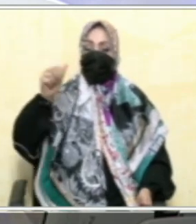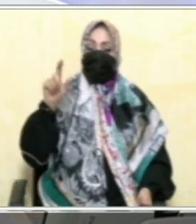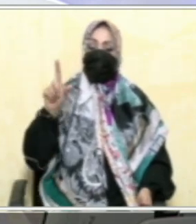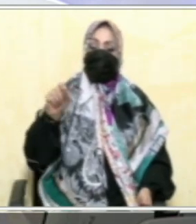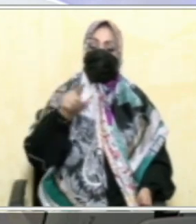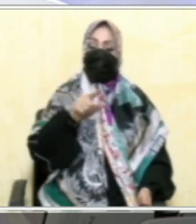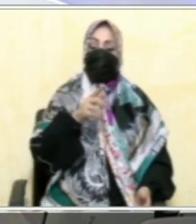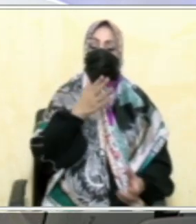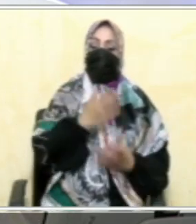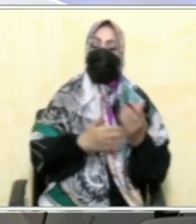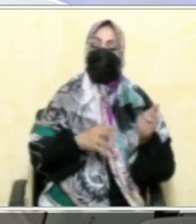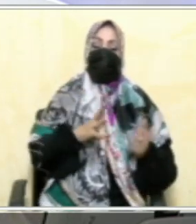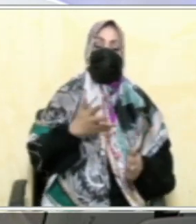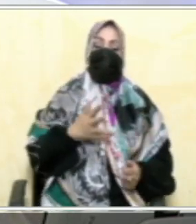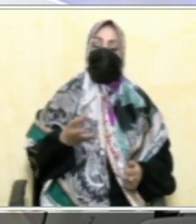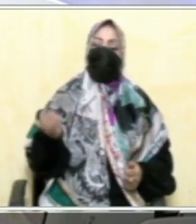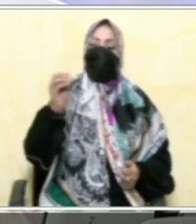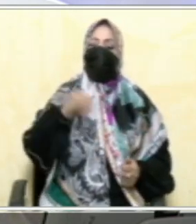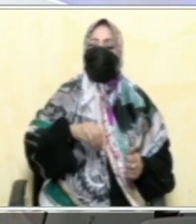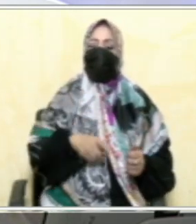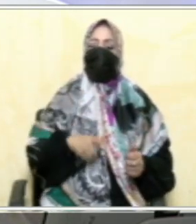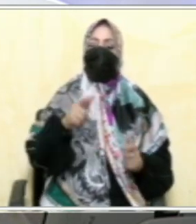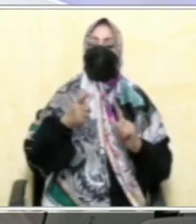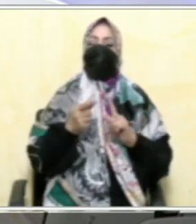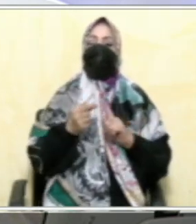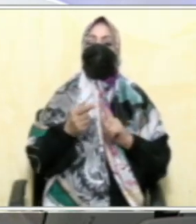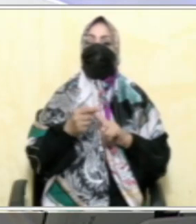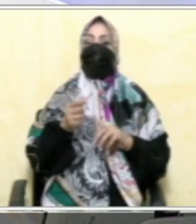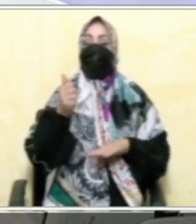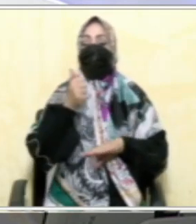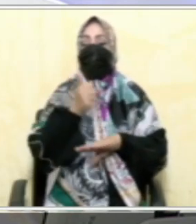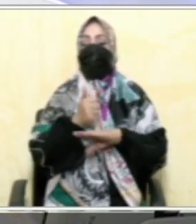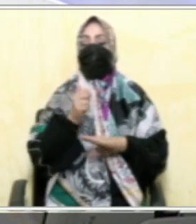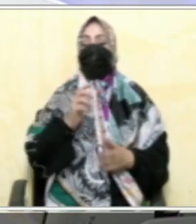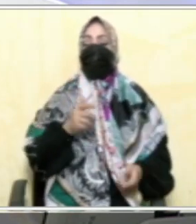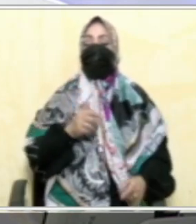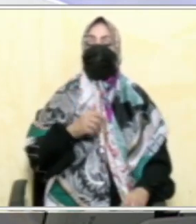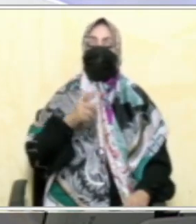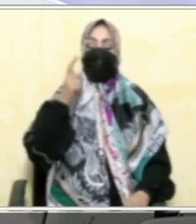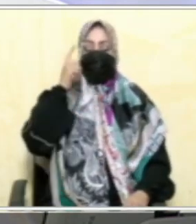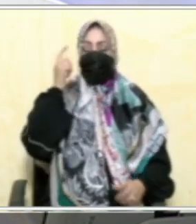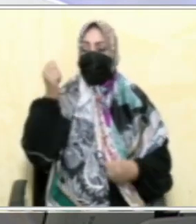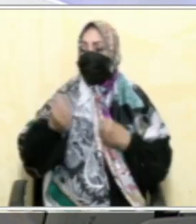وأكثر اهتمام، أليس هذه شهادة زور؟ النبي صلى الله عليه وسلم يقول